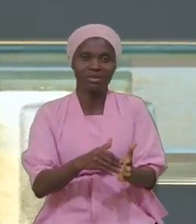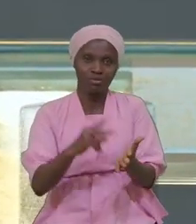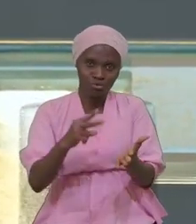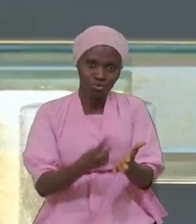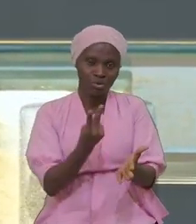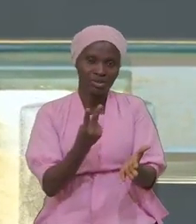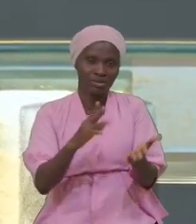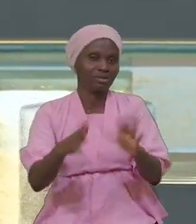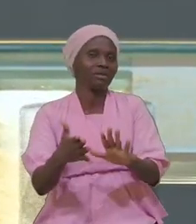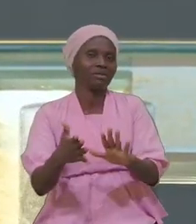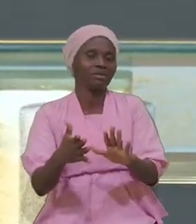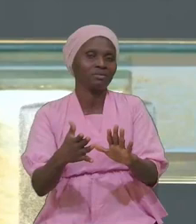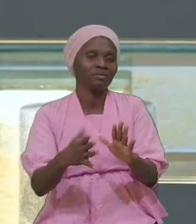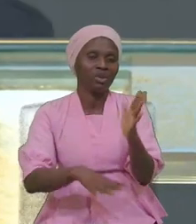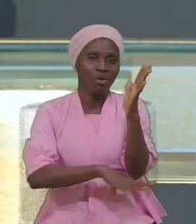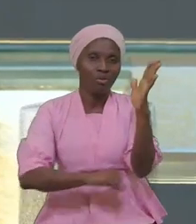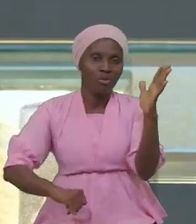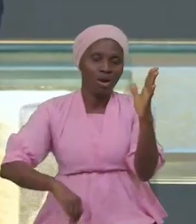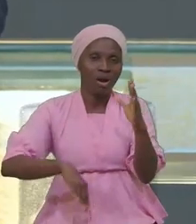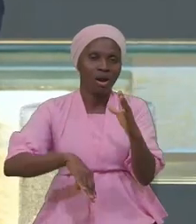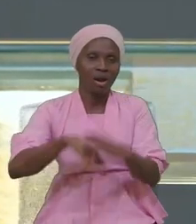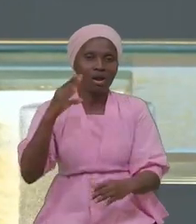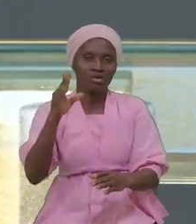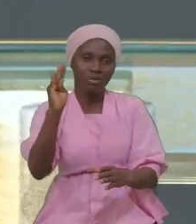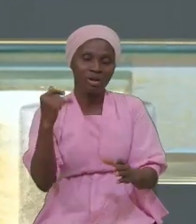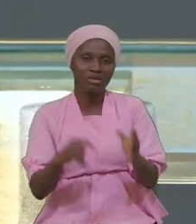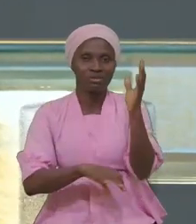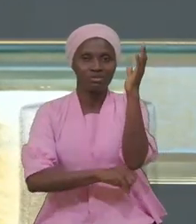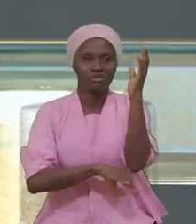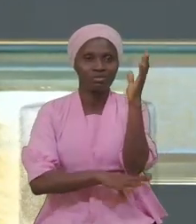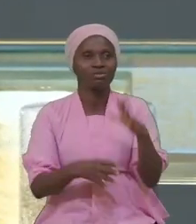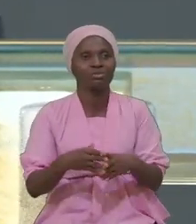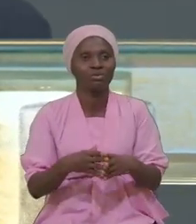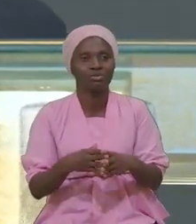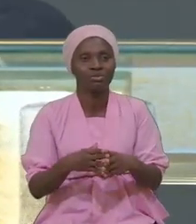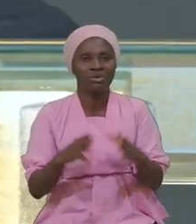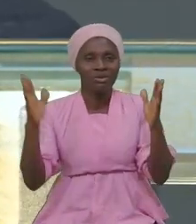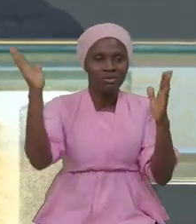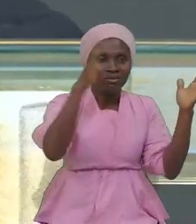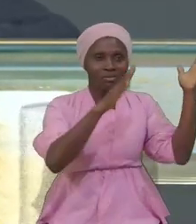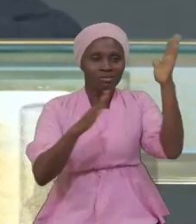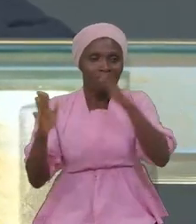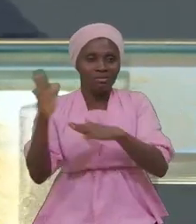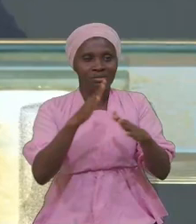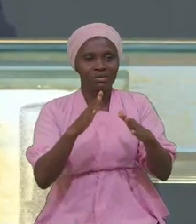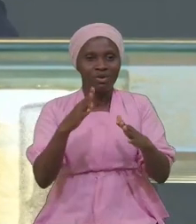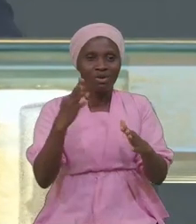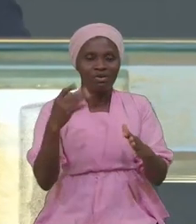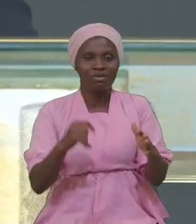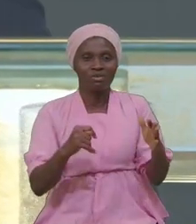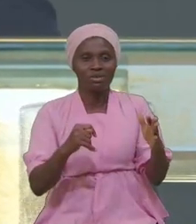déracinés. Des vagues furieuses de la mer, rejetant l'écume de